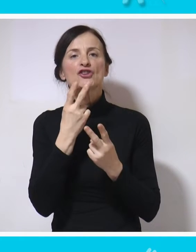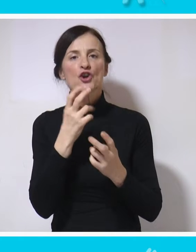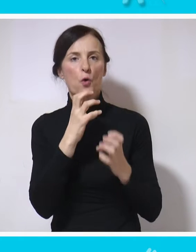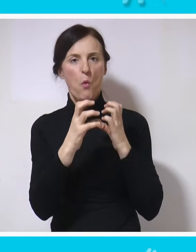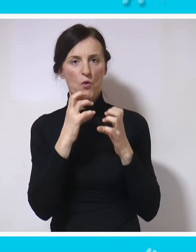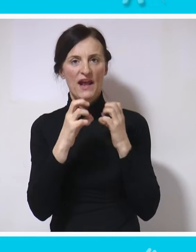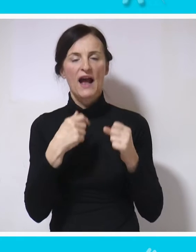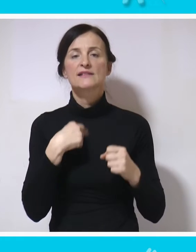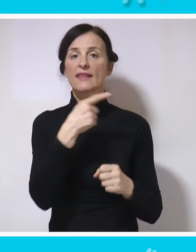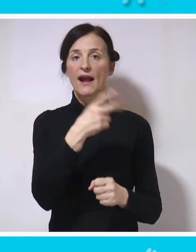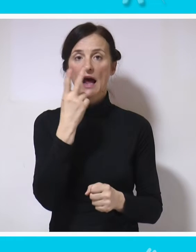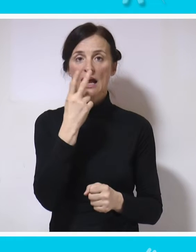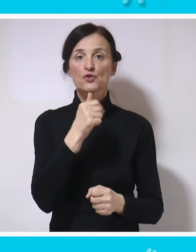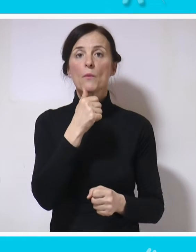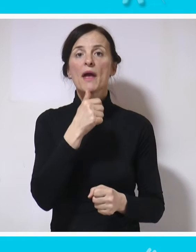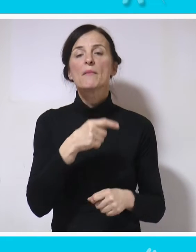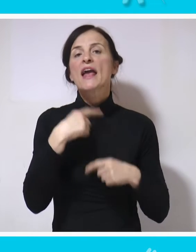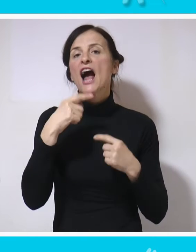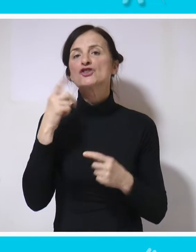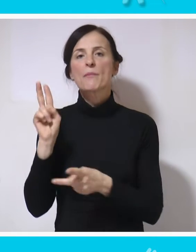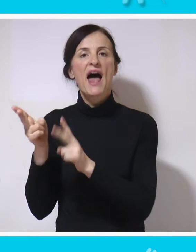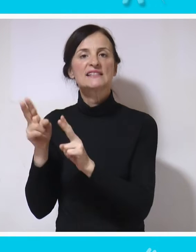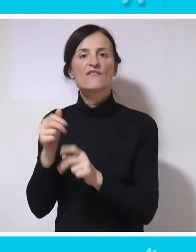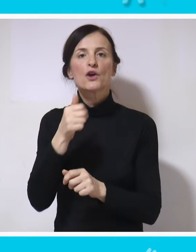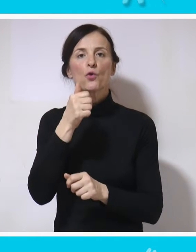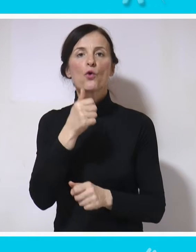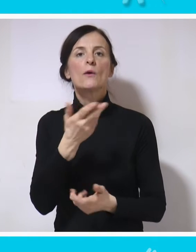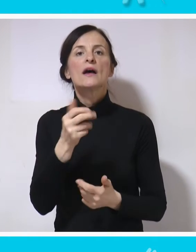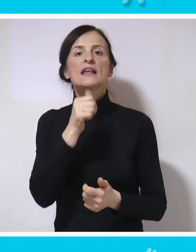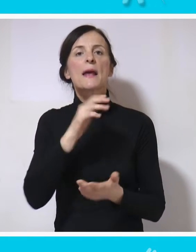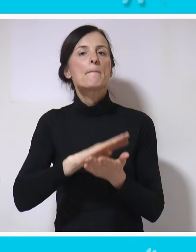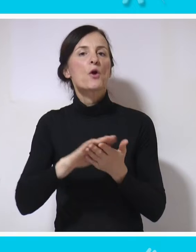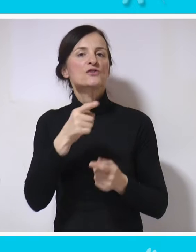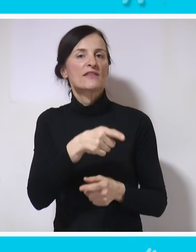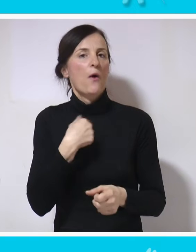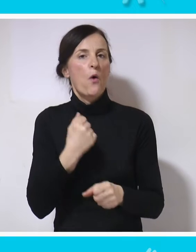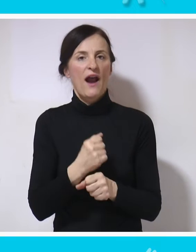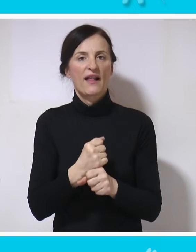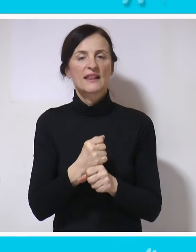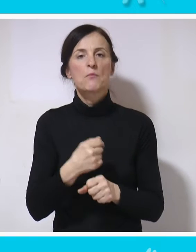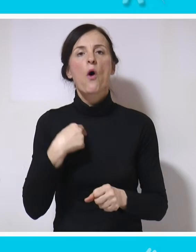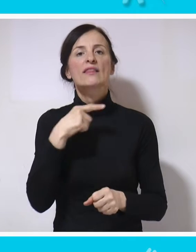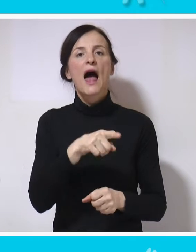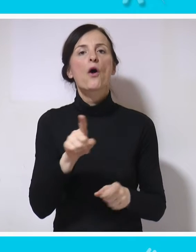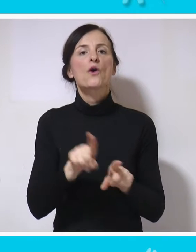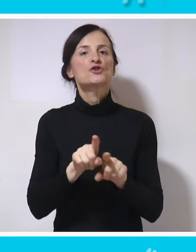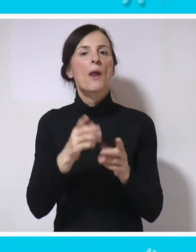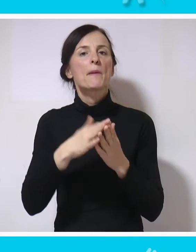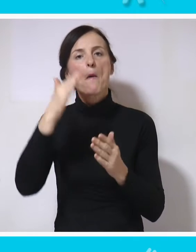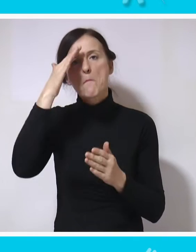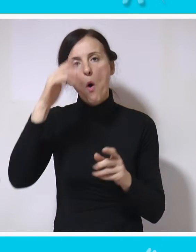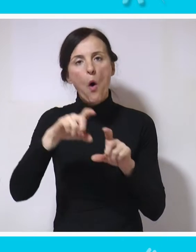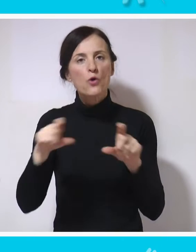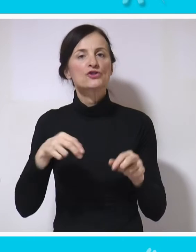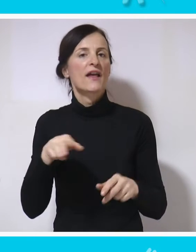komunikacije, razumem ga i prenesem nastavniku i prosto tako funkcioniše. Tako je i u